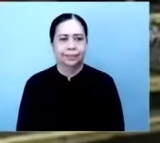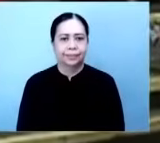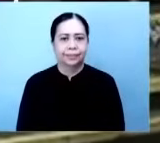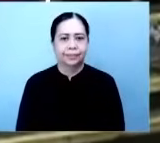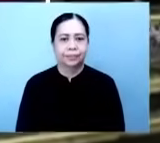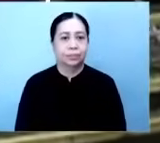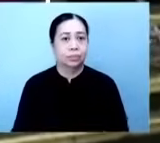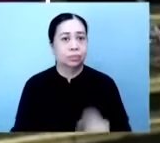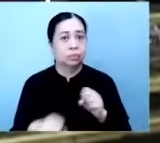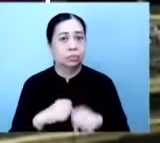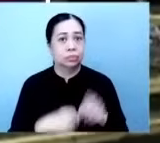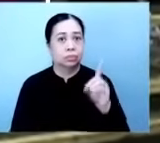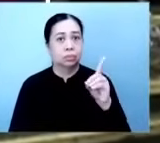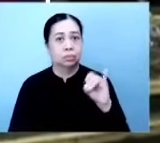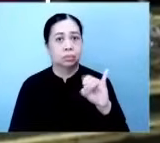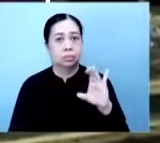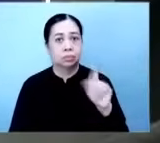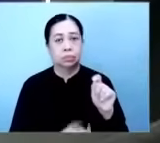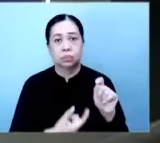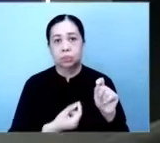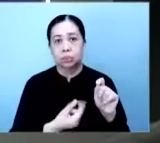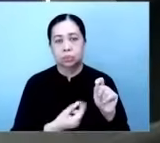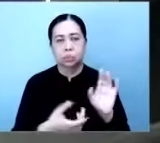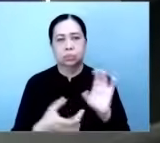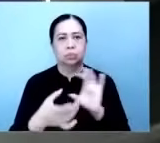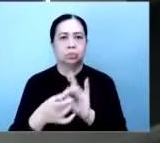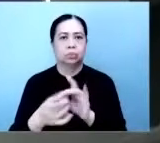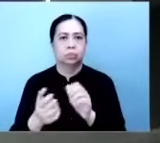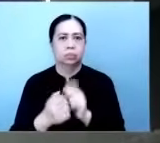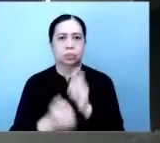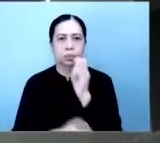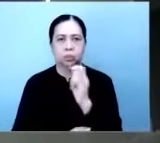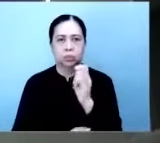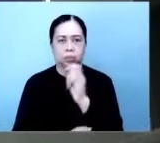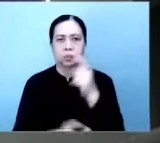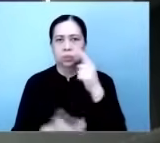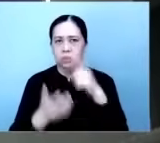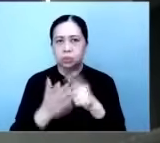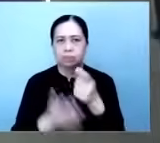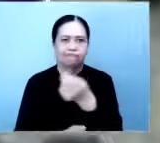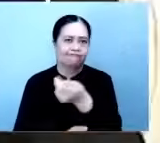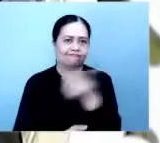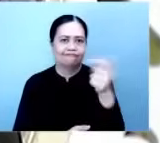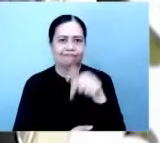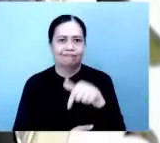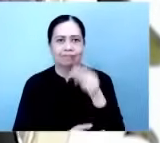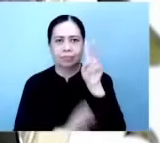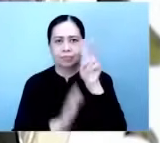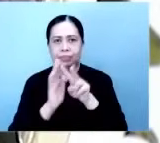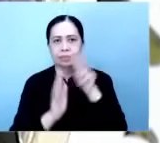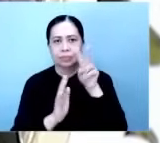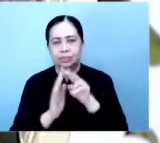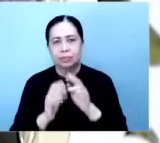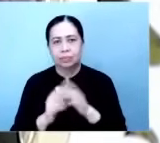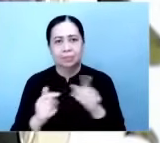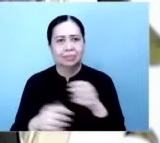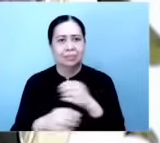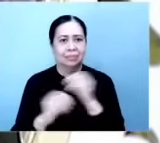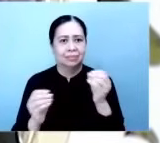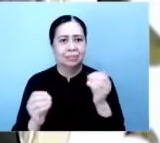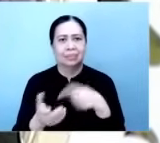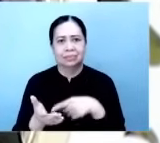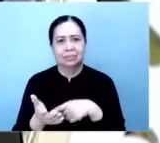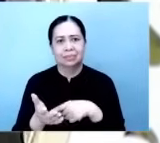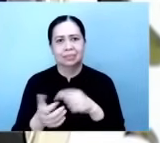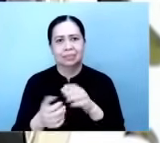ang DICT nakikipag-ugnayan na sa YouTube para mabura ang video. Dito mo makakalata na